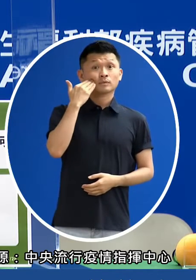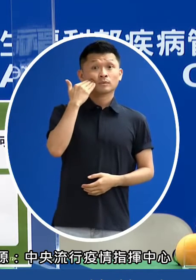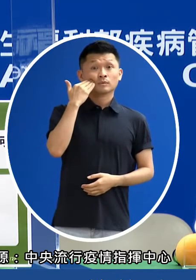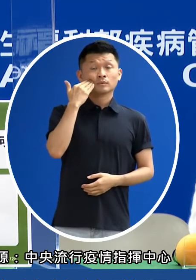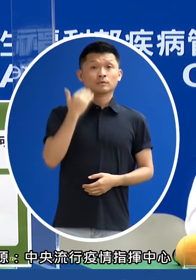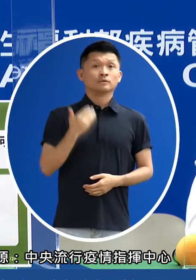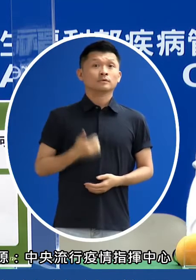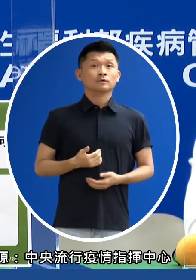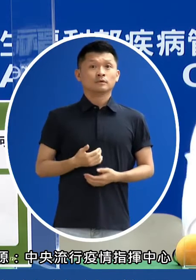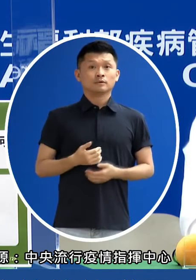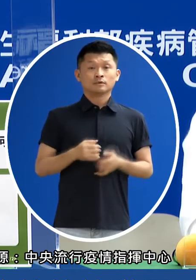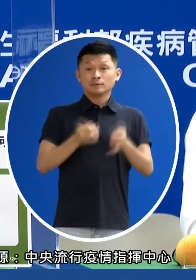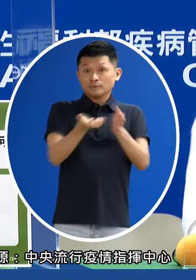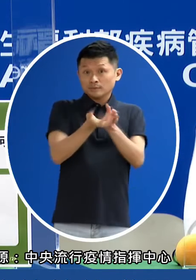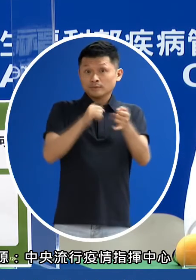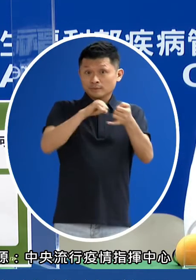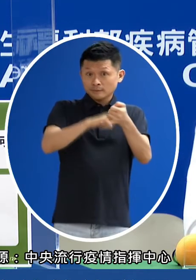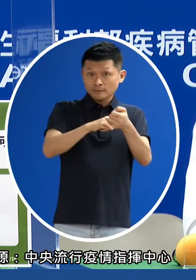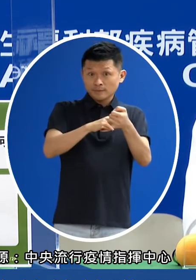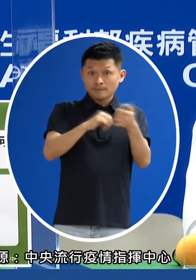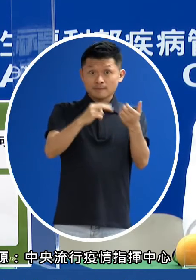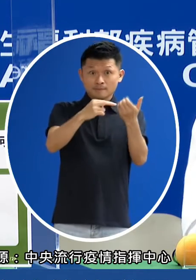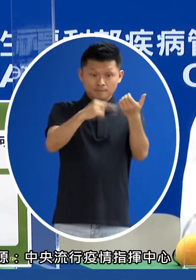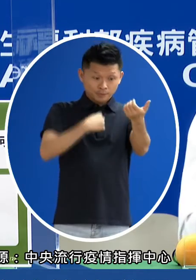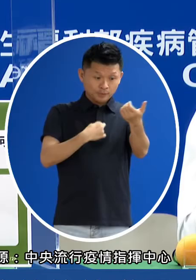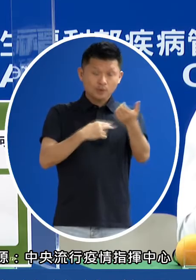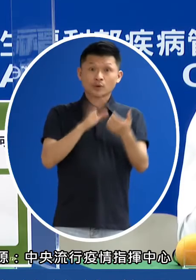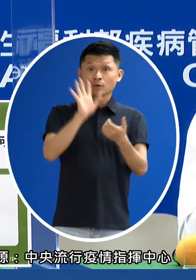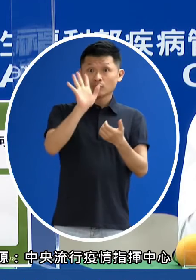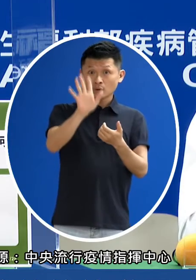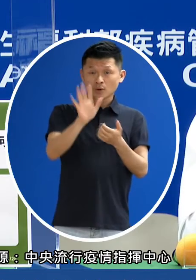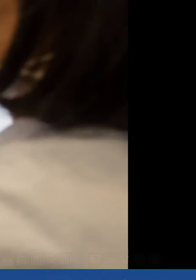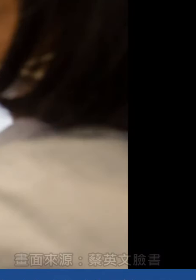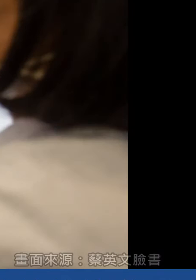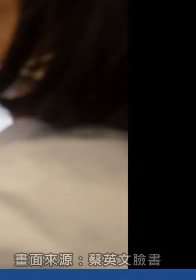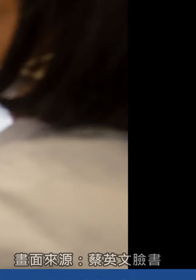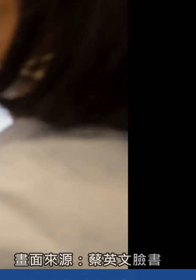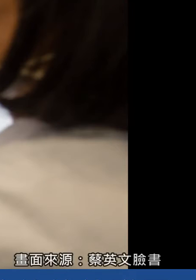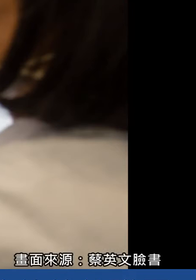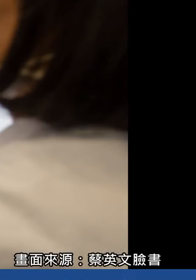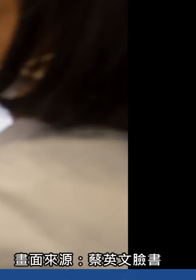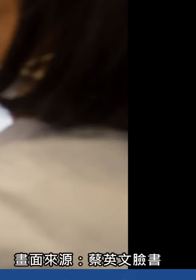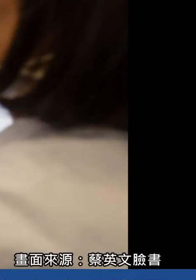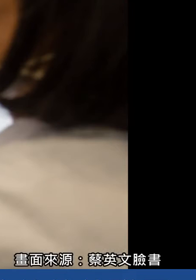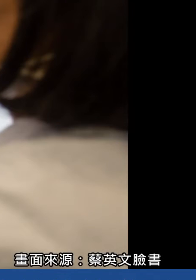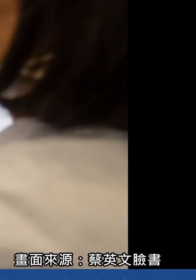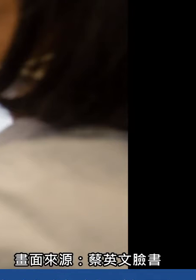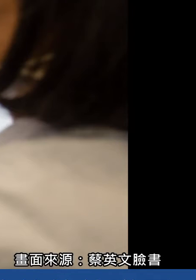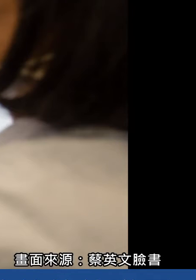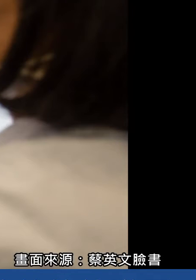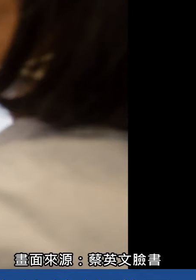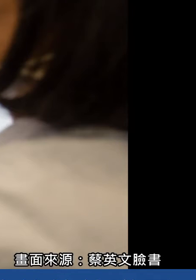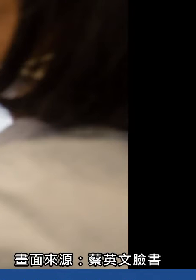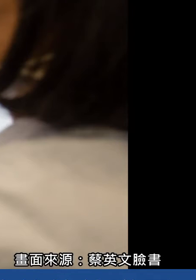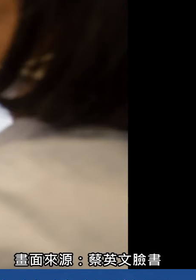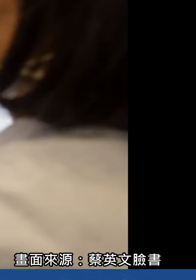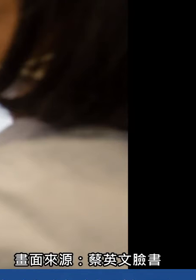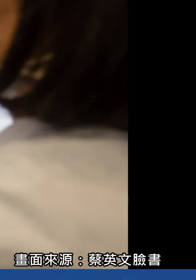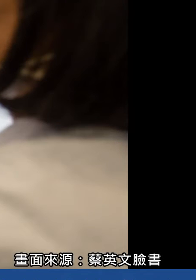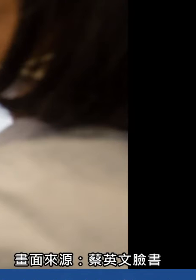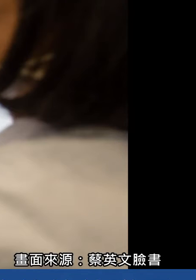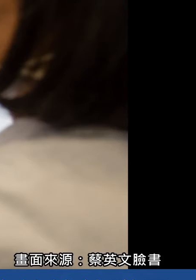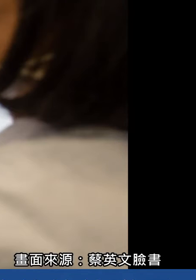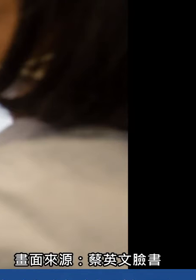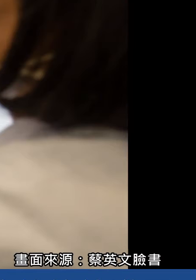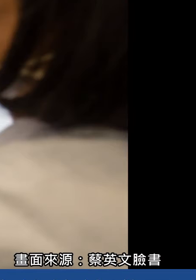等。疫苗预约登记平台新增高端疫苗接种选项后，总统蔡英文28号就在脸书宣布，他已